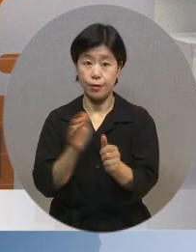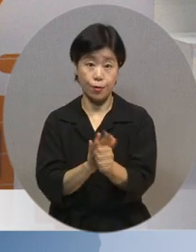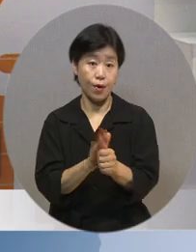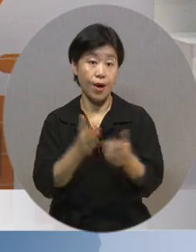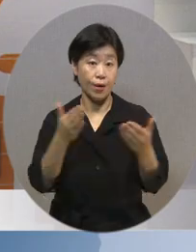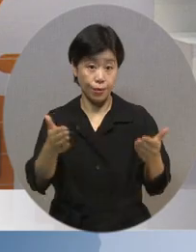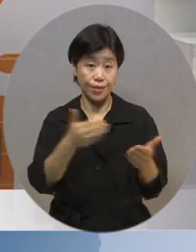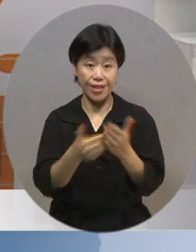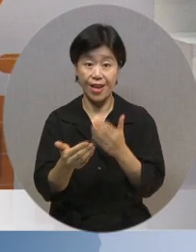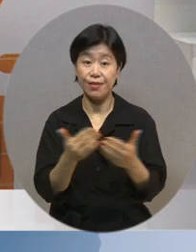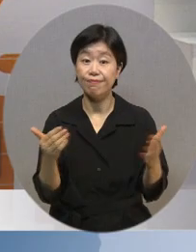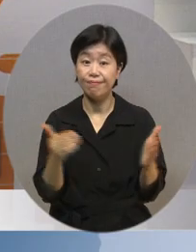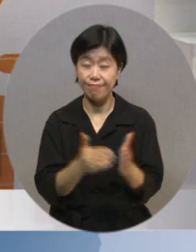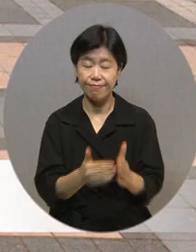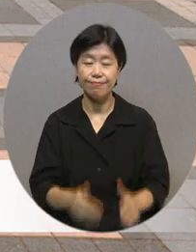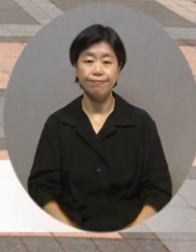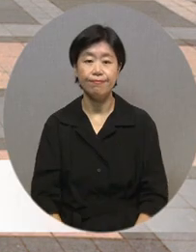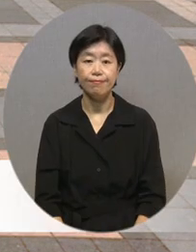기자가 담아왔습니다.